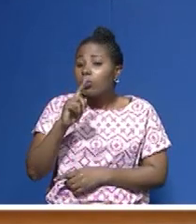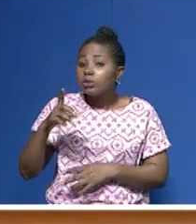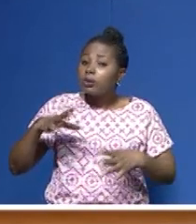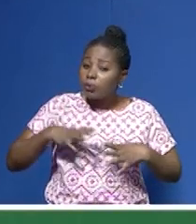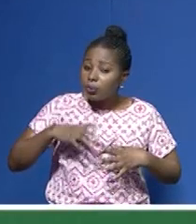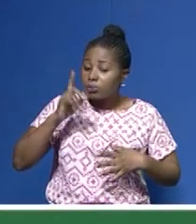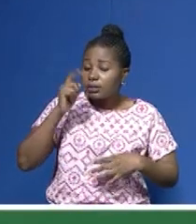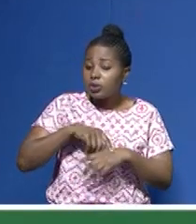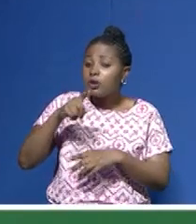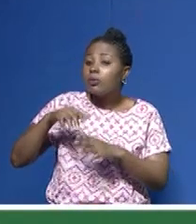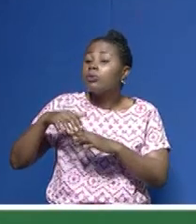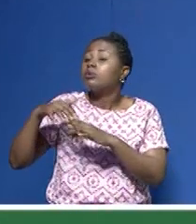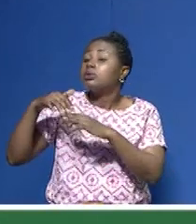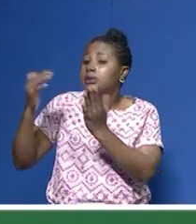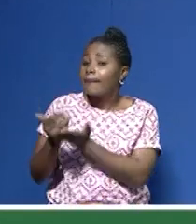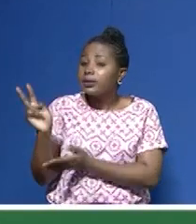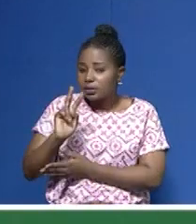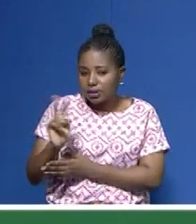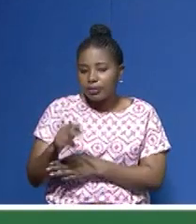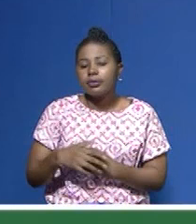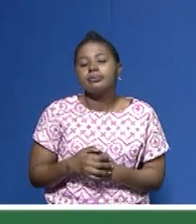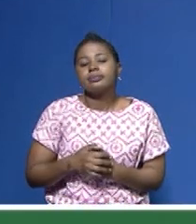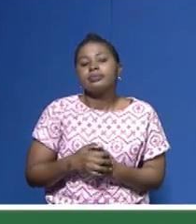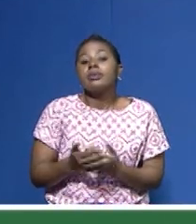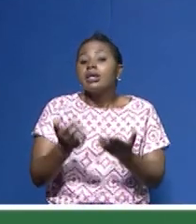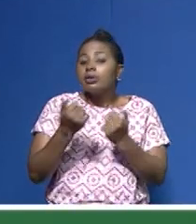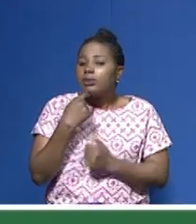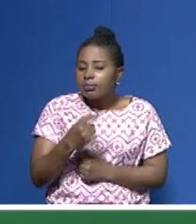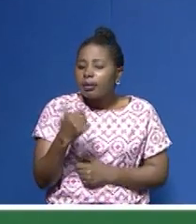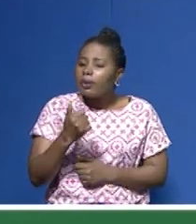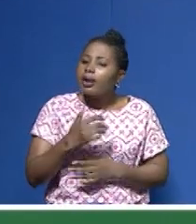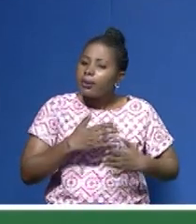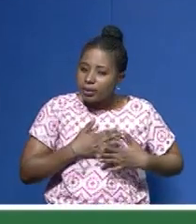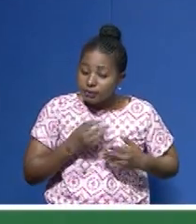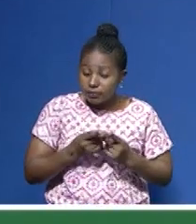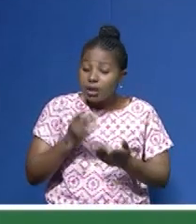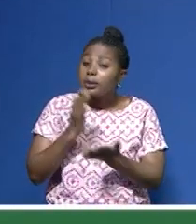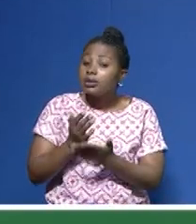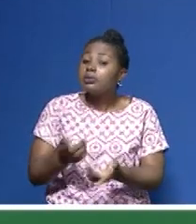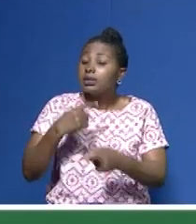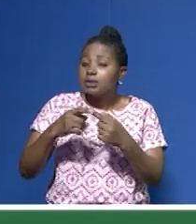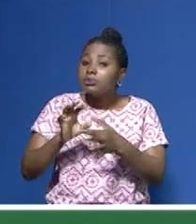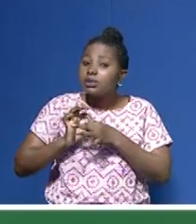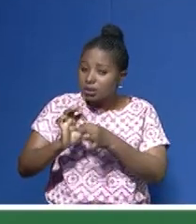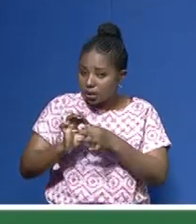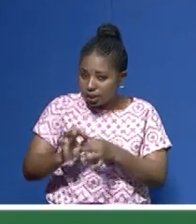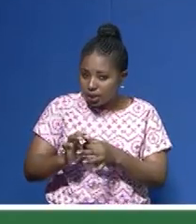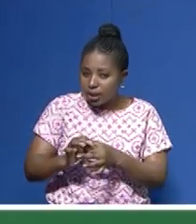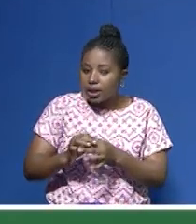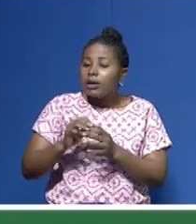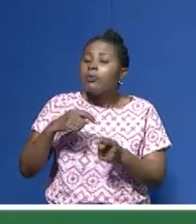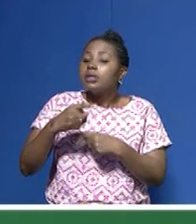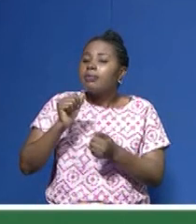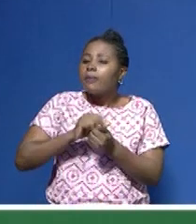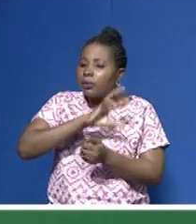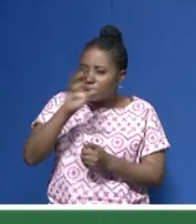akiwa Chadema. Nachoweza kusema nawapenda sana na bado nawapenda, na nitawahakikishia tutaendelea kushirikiana kwa hali na mali kuendeleza ile yote